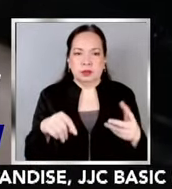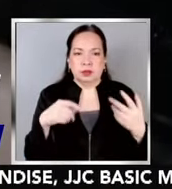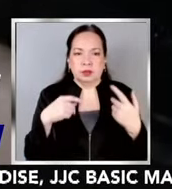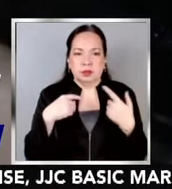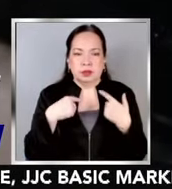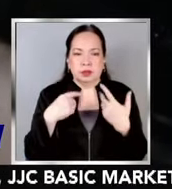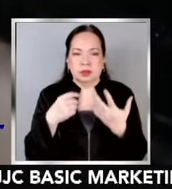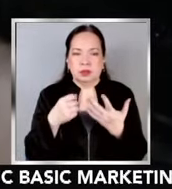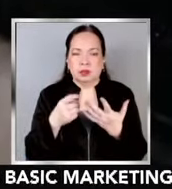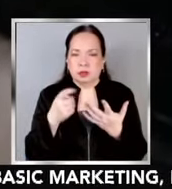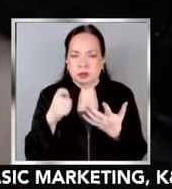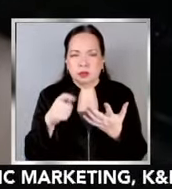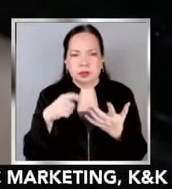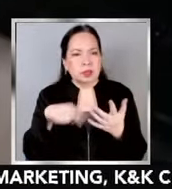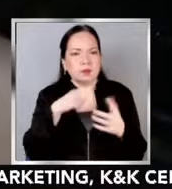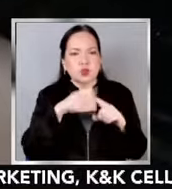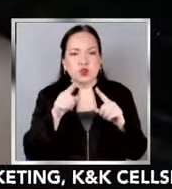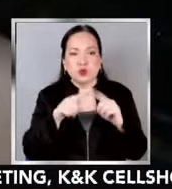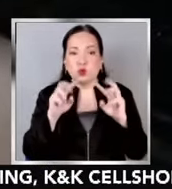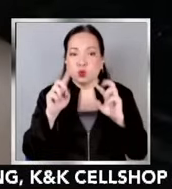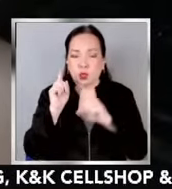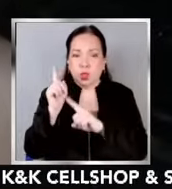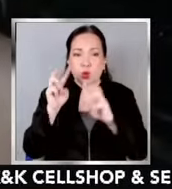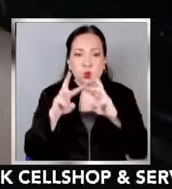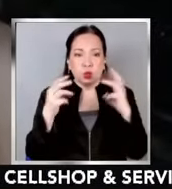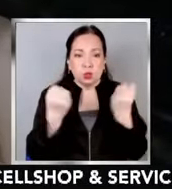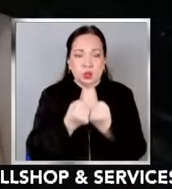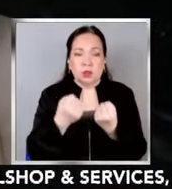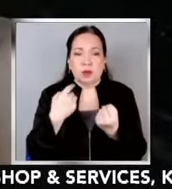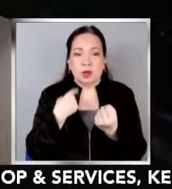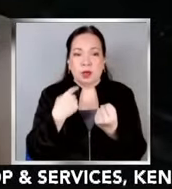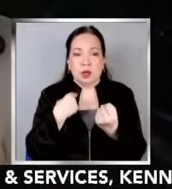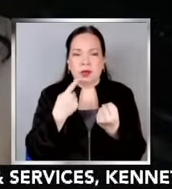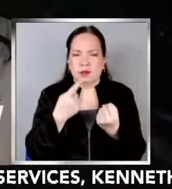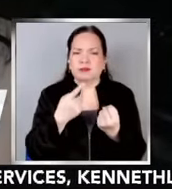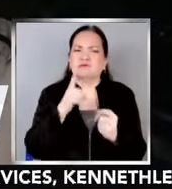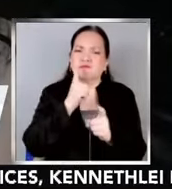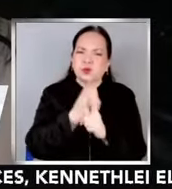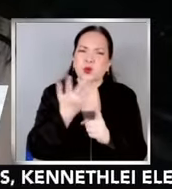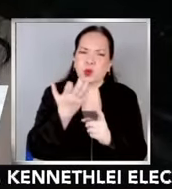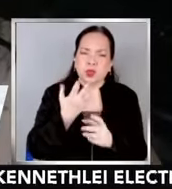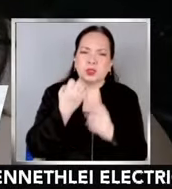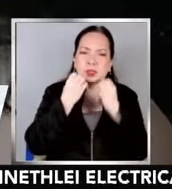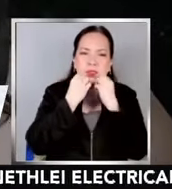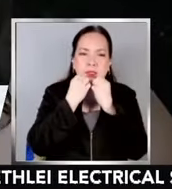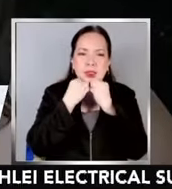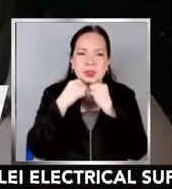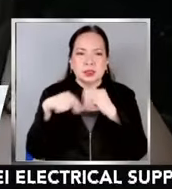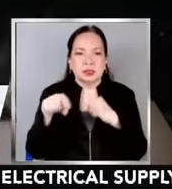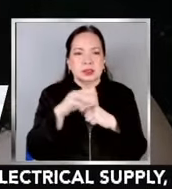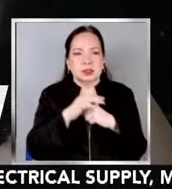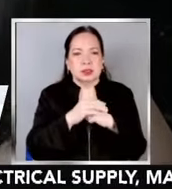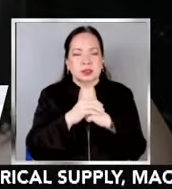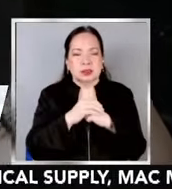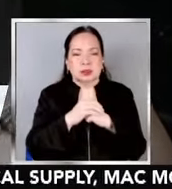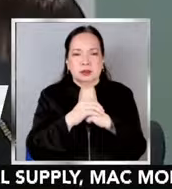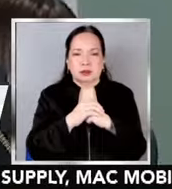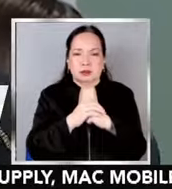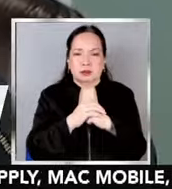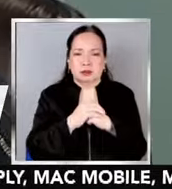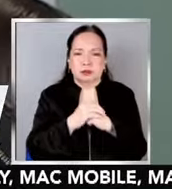yun sa workshops pa lang na we really want to utilize our friendship for the good ng